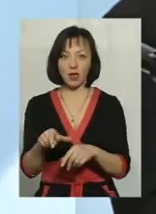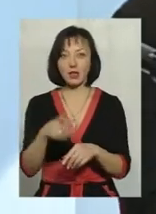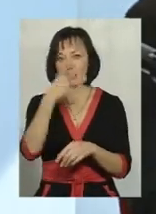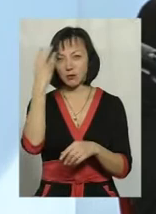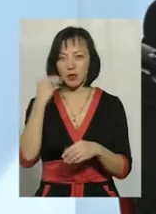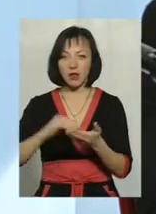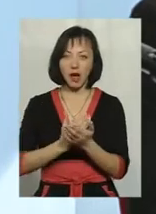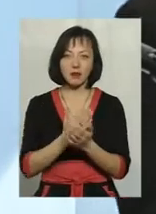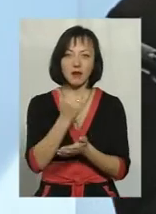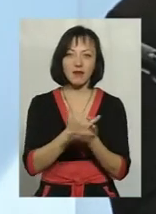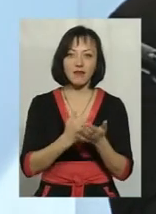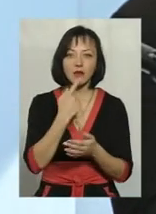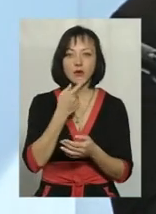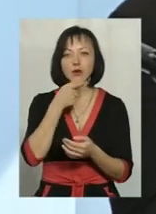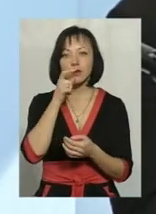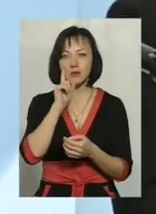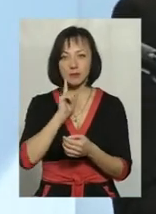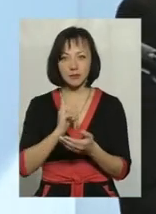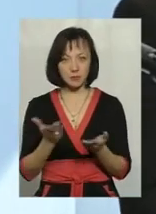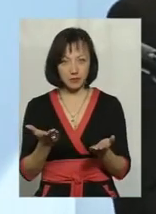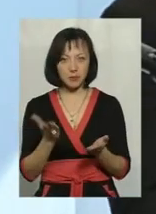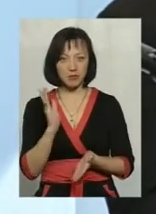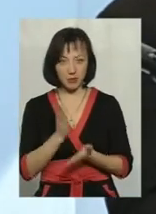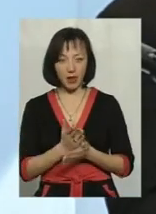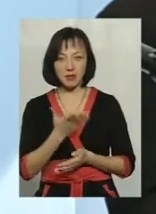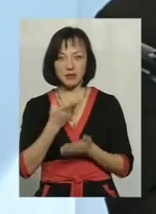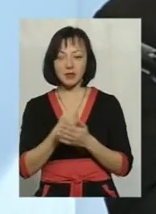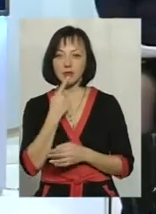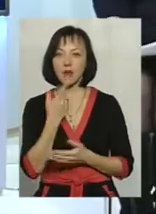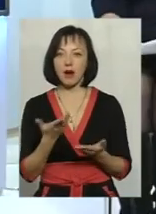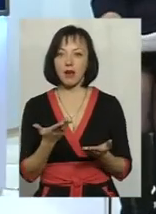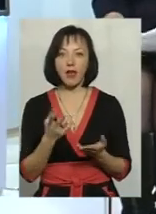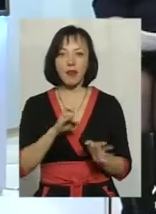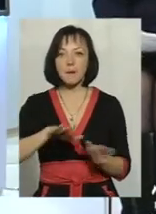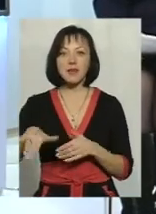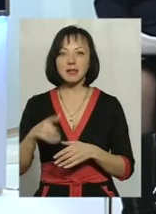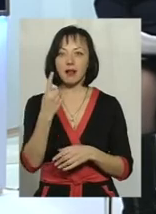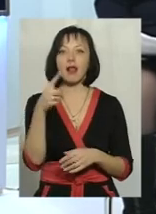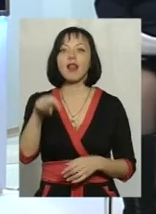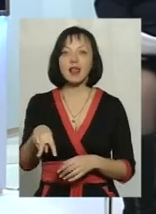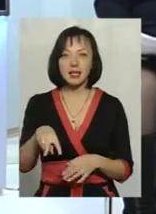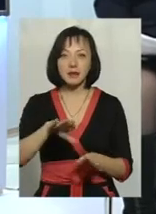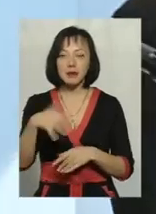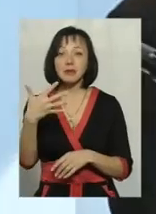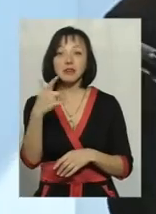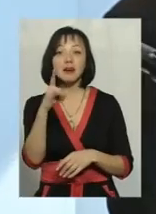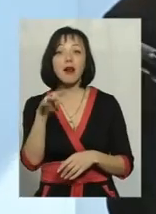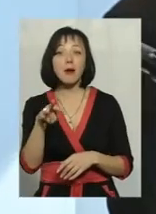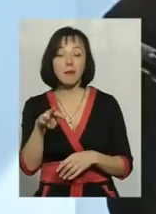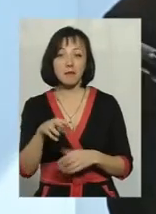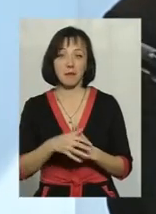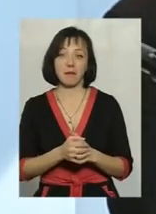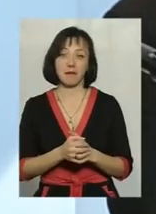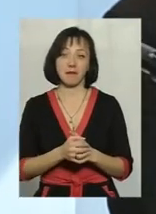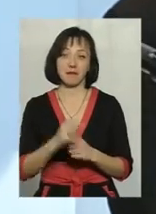пити якісне вино, смакувати його. Тому що воно ж має свій смак. Не після літру, а після 50 грам.